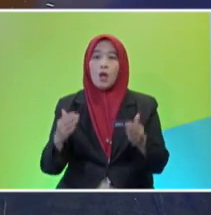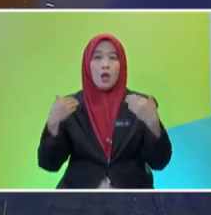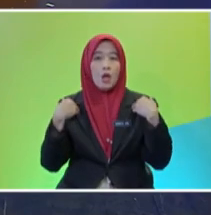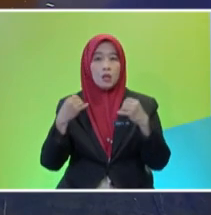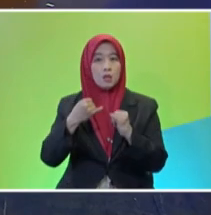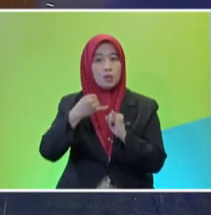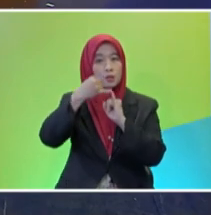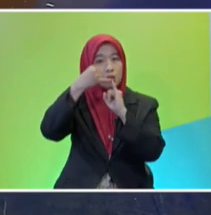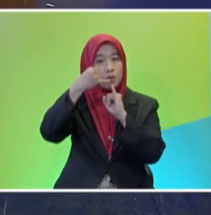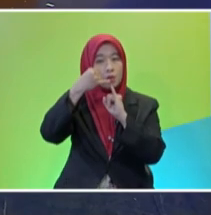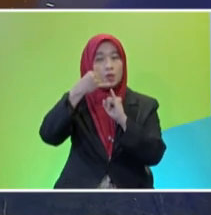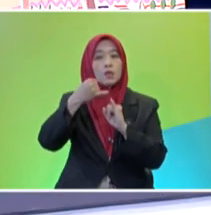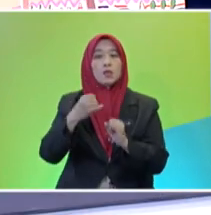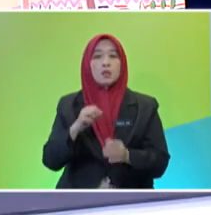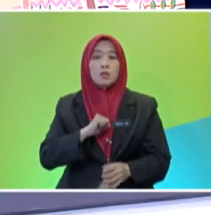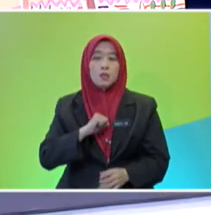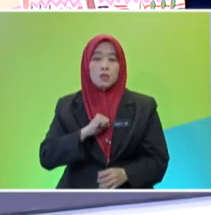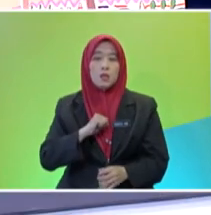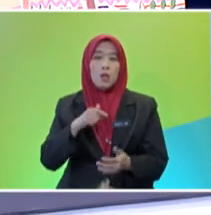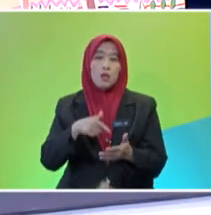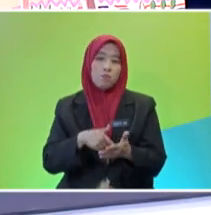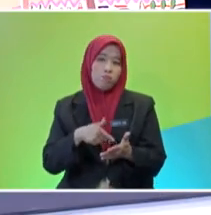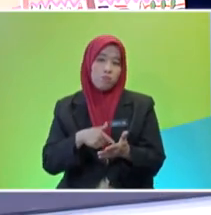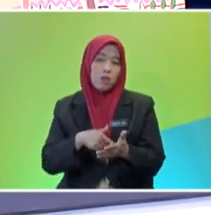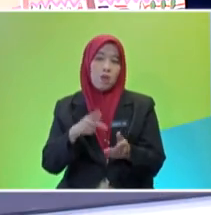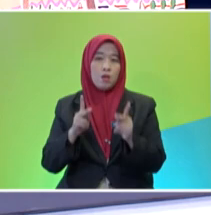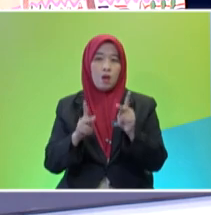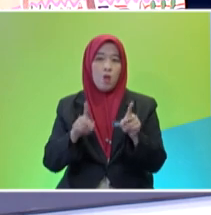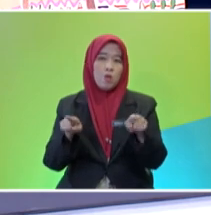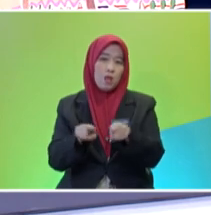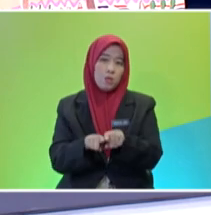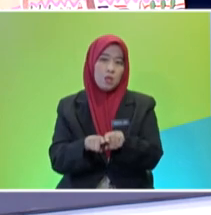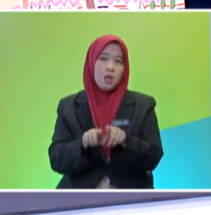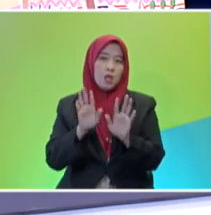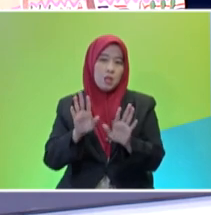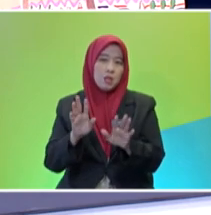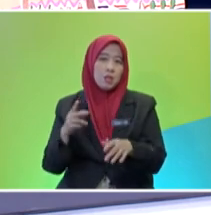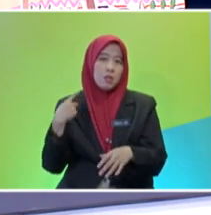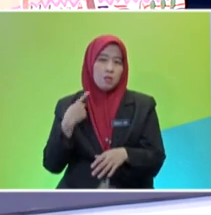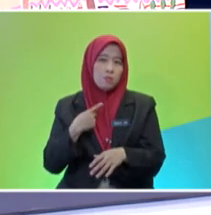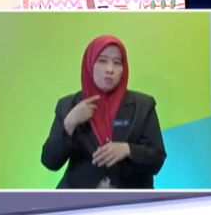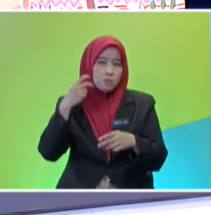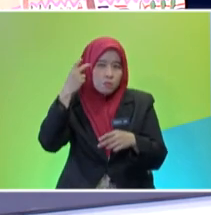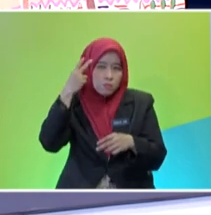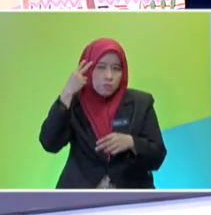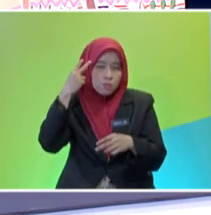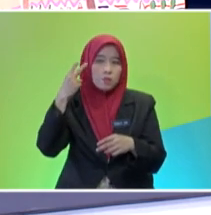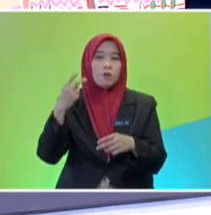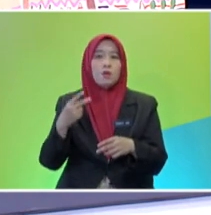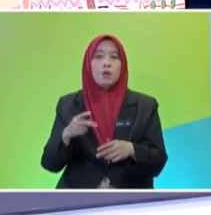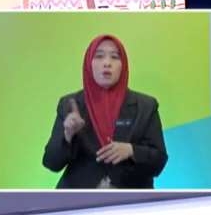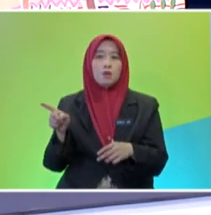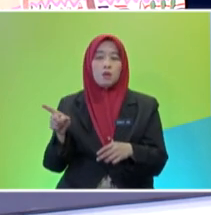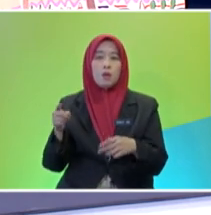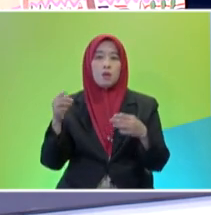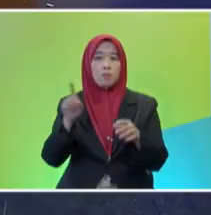Sebab lagi satu kalau sama kan, nanti kita keliru kan. Oh betul Irfan juga. Sana pun Irfan. Di